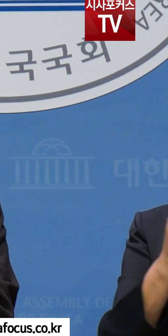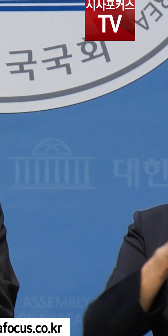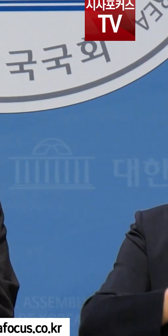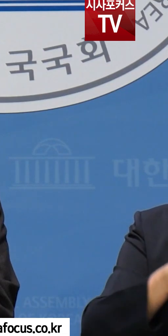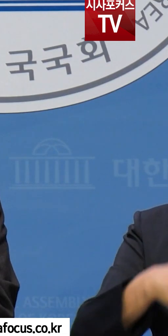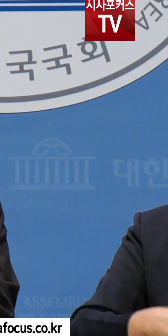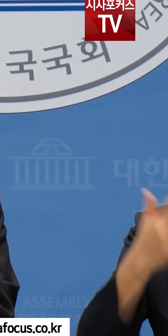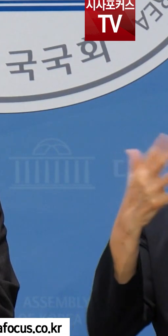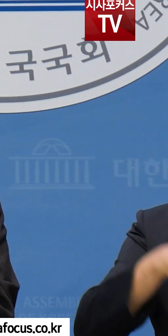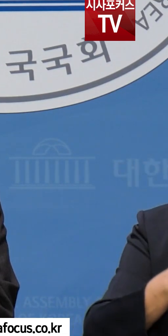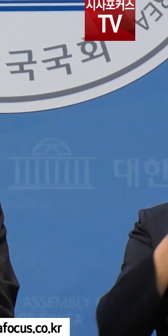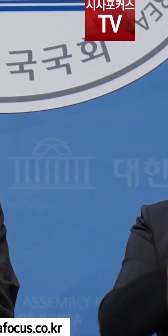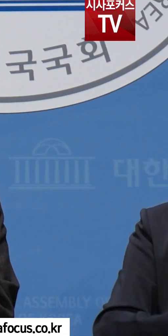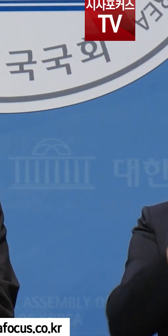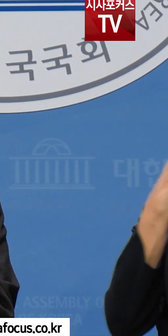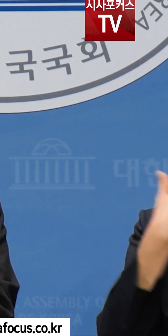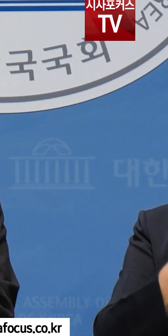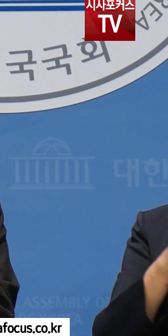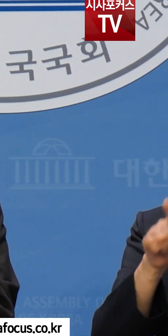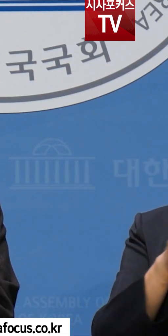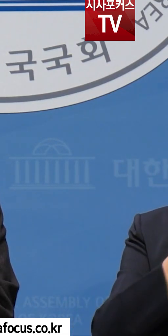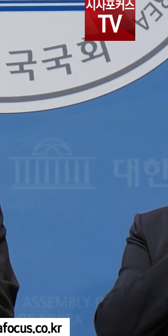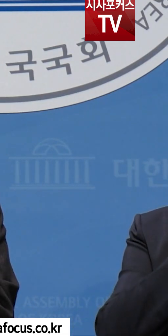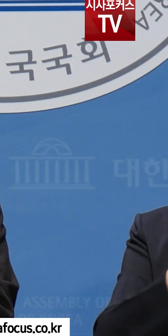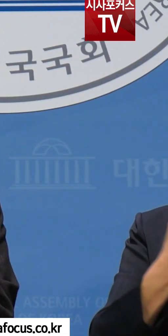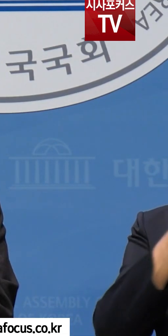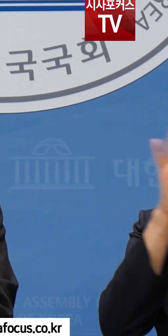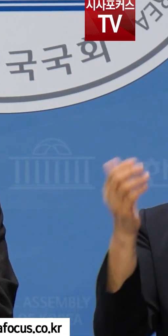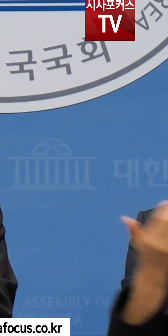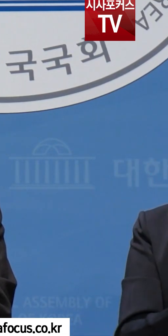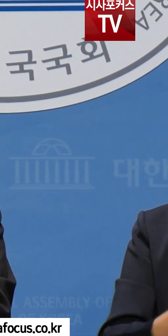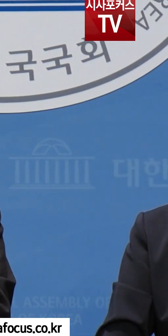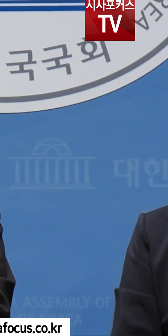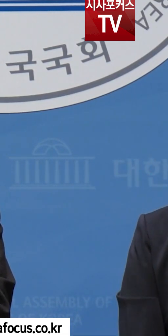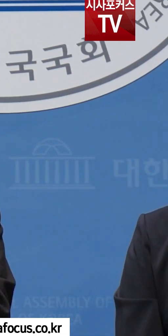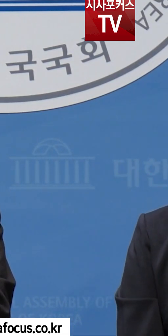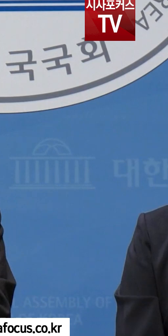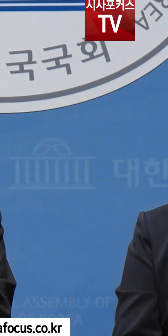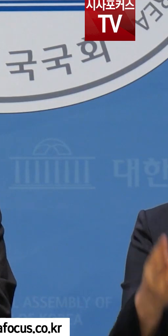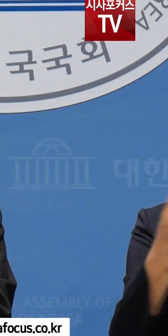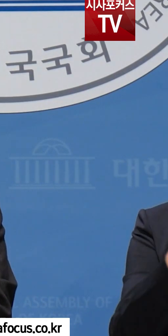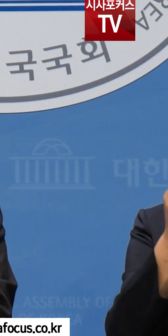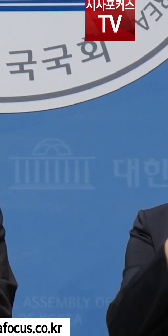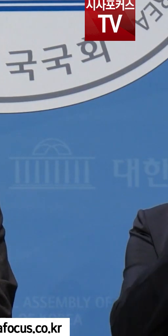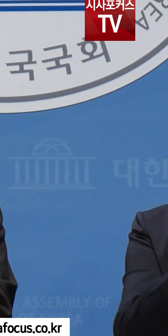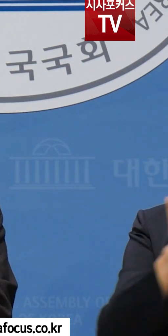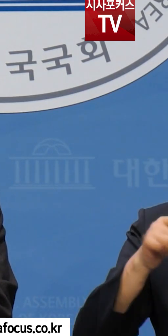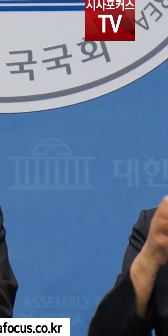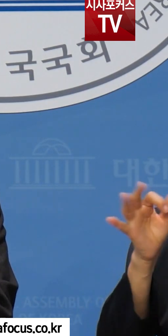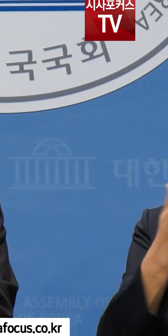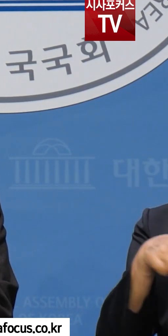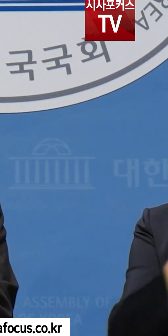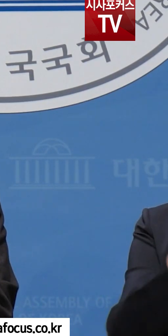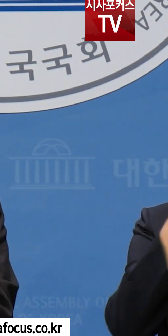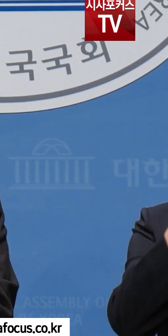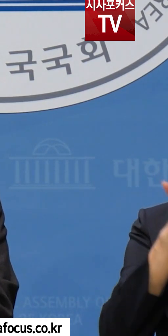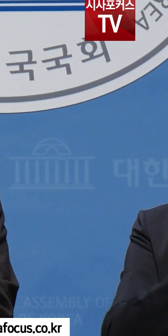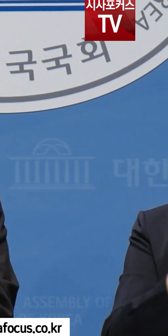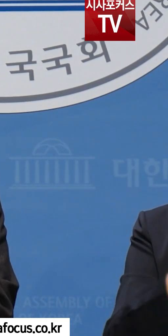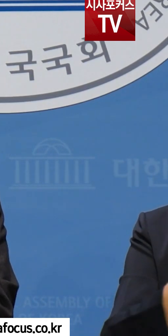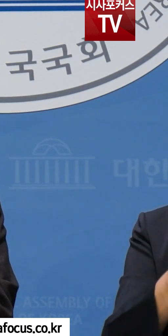조건입니다. 윤석열 정부의 야박한 예산을 반대합니다. 셋째, 소상공인 자영업자를 위한 예산을